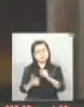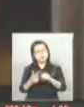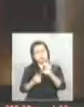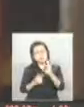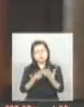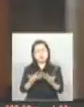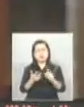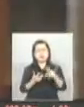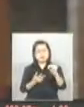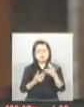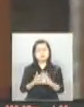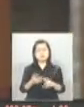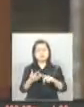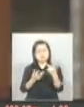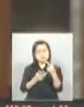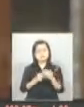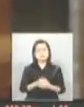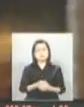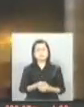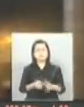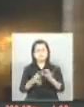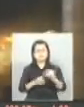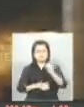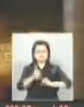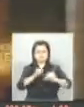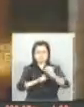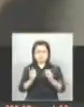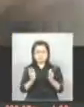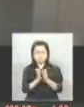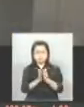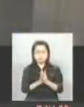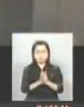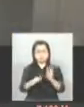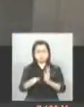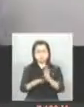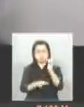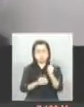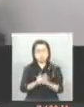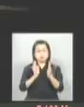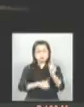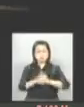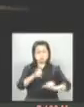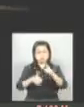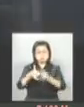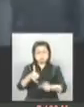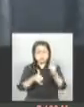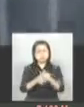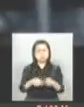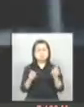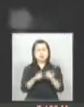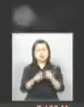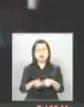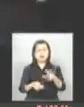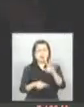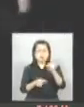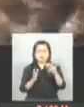ลิซาลีโอและคริสเตียนเบลในสาขานักแสดงสมทบยอดเยี่ยมขณะที่นักแสดงนำก็ไม่มีการพลิกโผทั้งนาตาลีพอร์ต